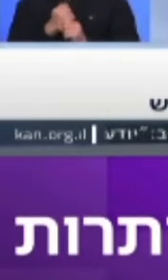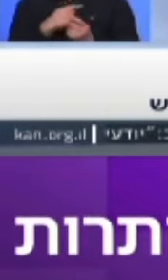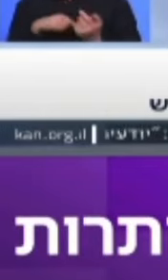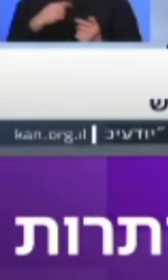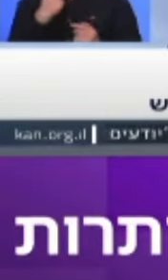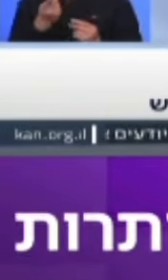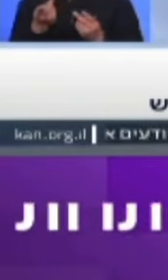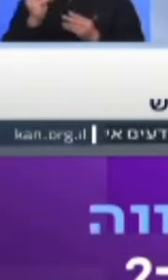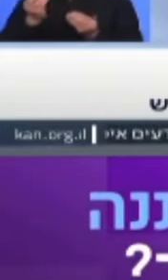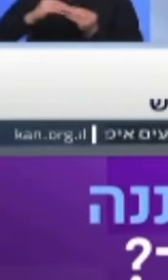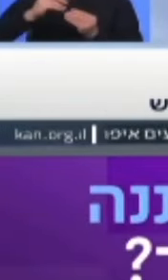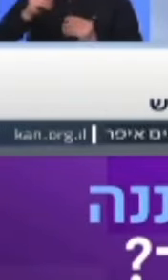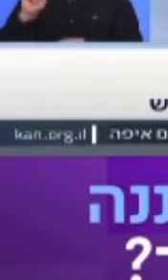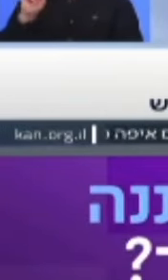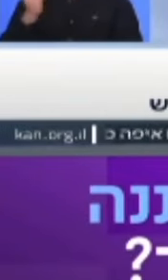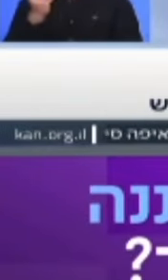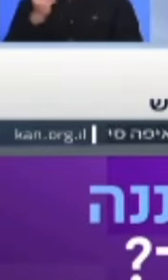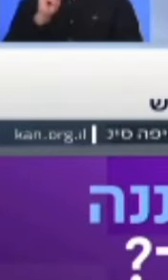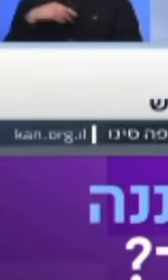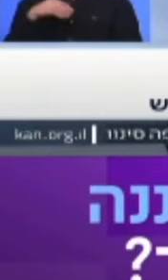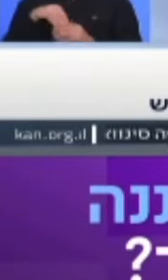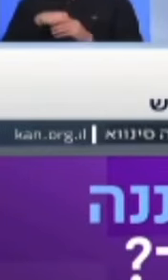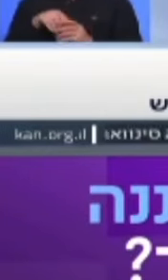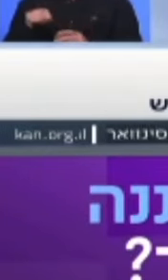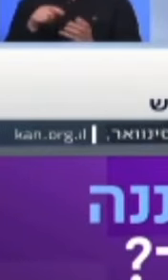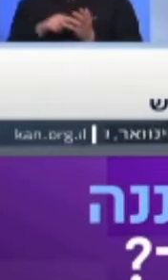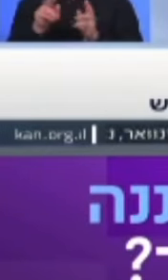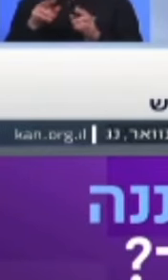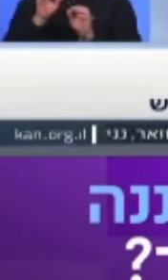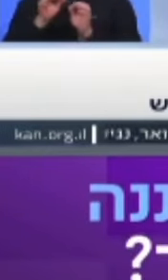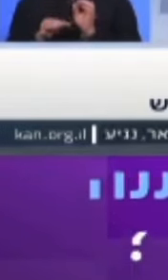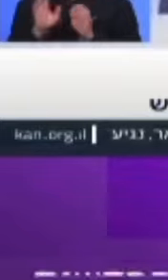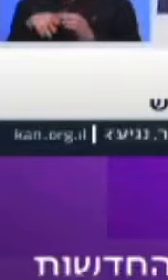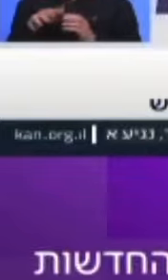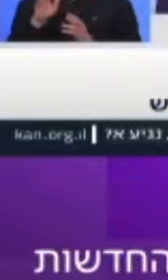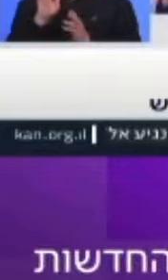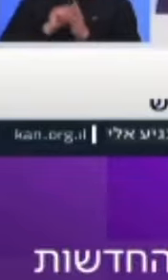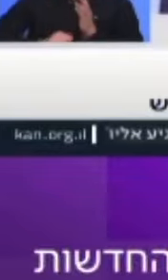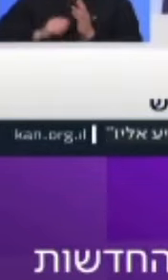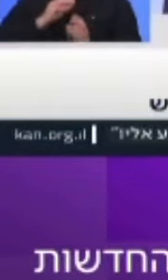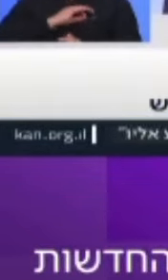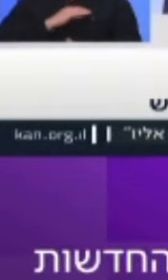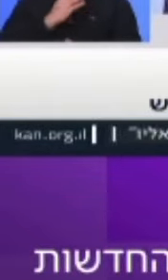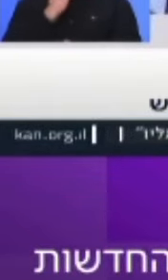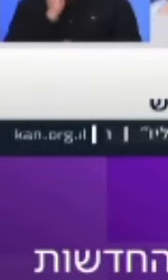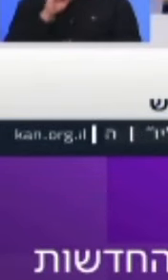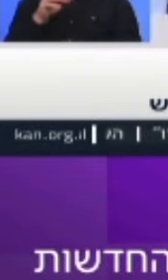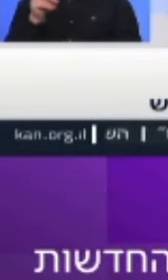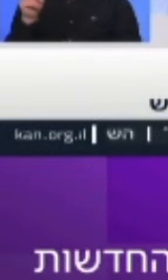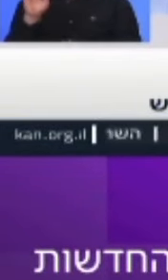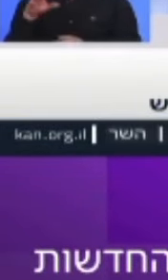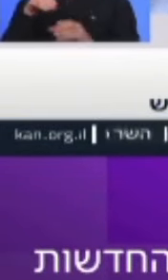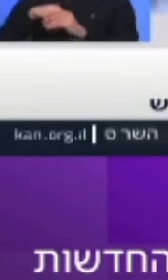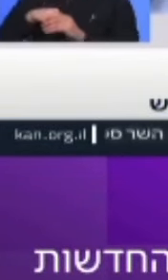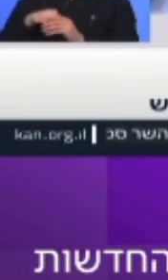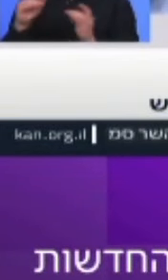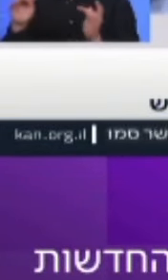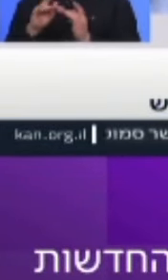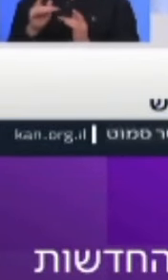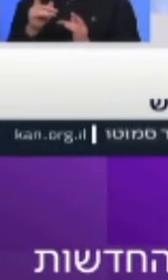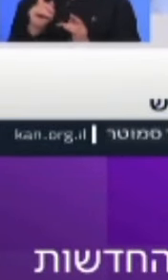אבל עופר כסיף לא היה צריך להיות בכנסת בגלל שיש סעיף על שלילת אופי היהודי של המדינה וחבירה לאויבים וכו', שלא